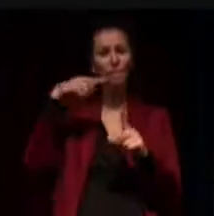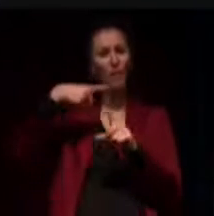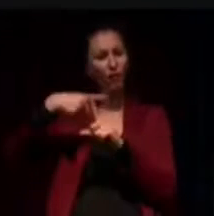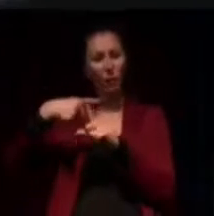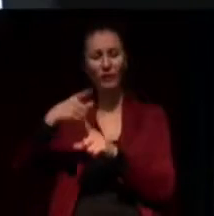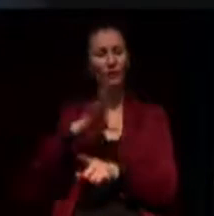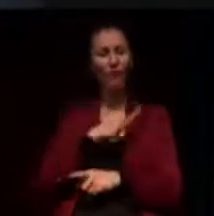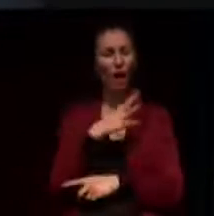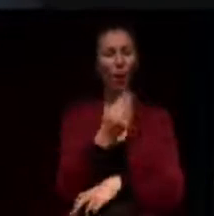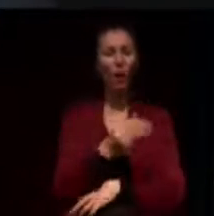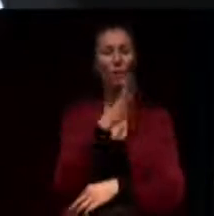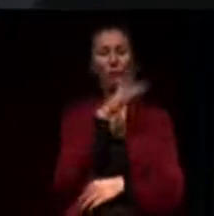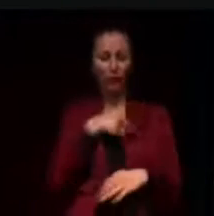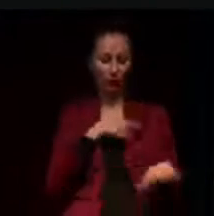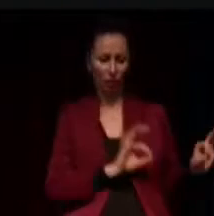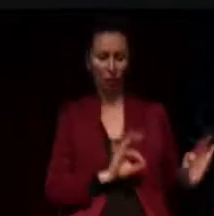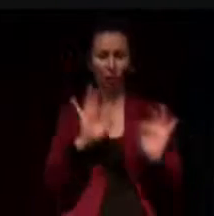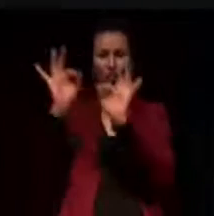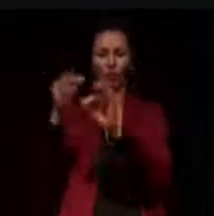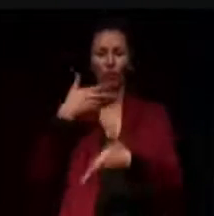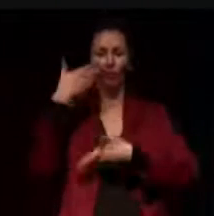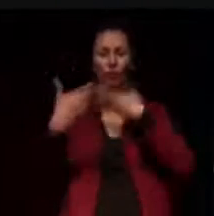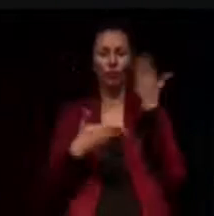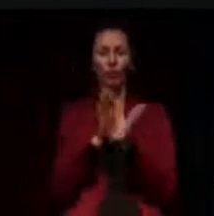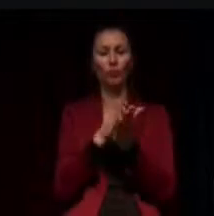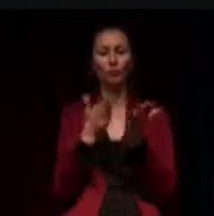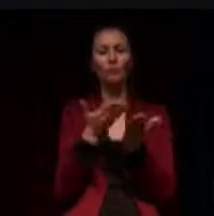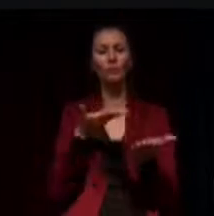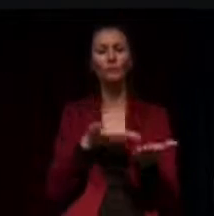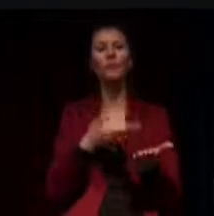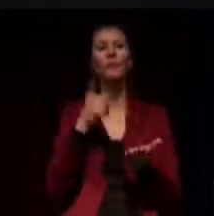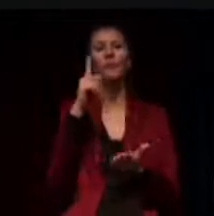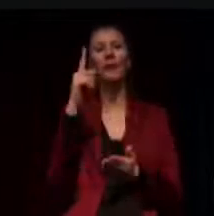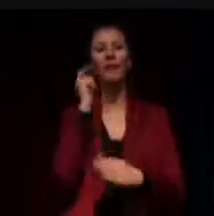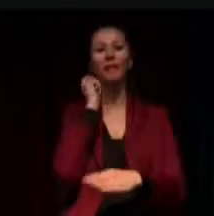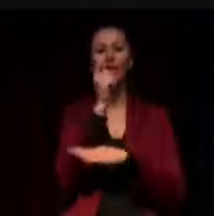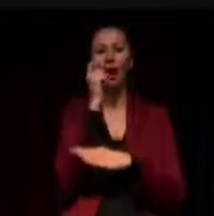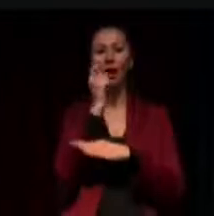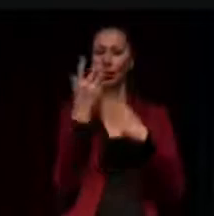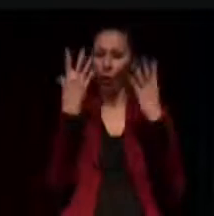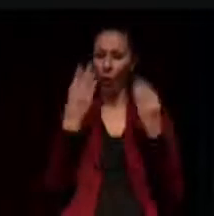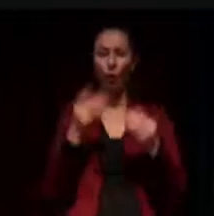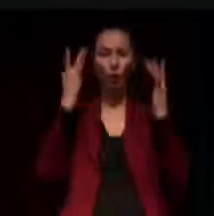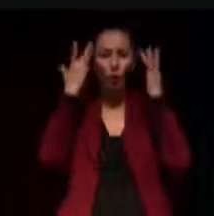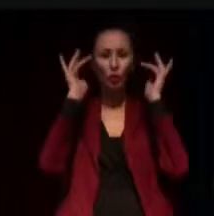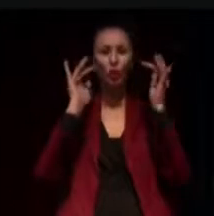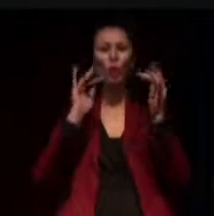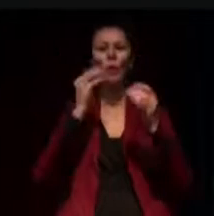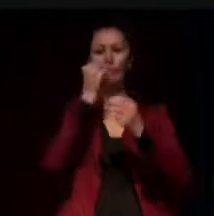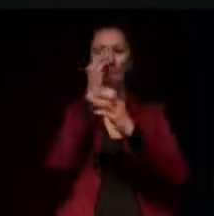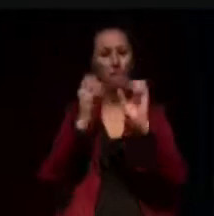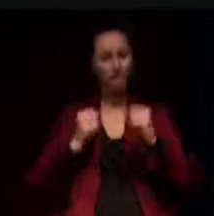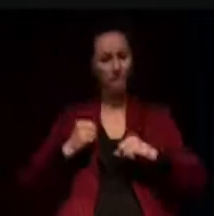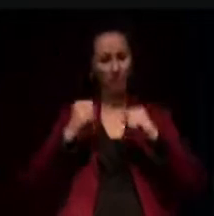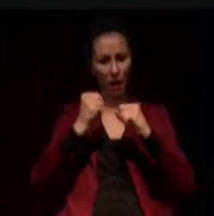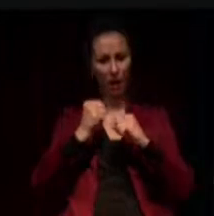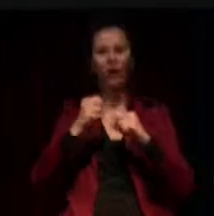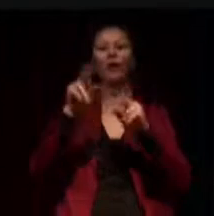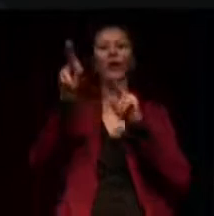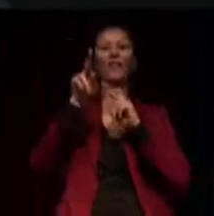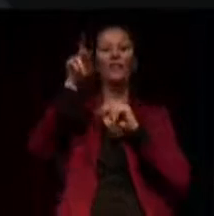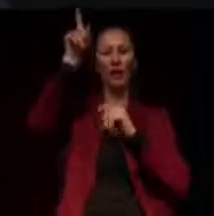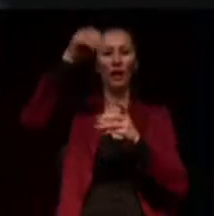performansta var olan bilgileri size aktarıyorum. Evet, bir vaat yerine getirildi. Kültür Park ve